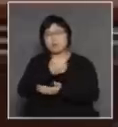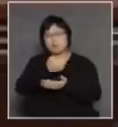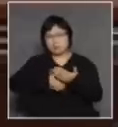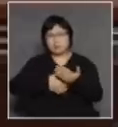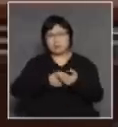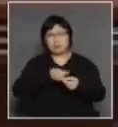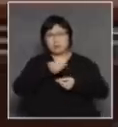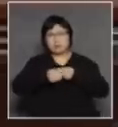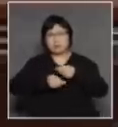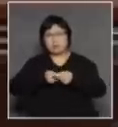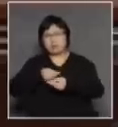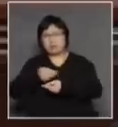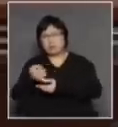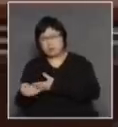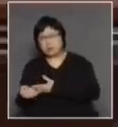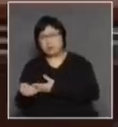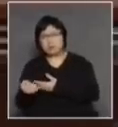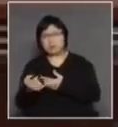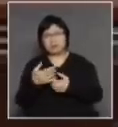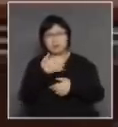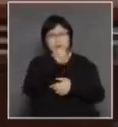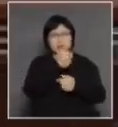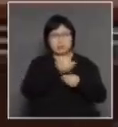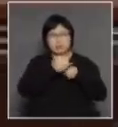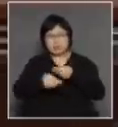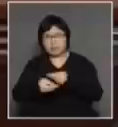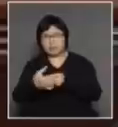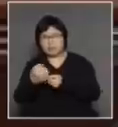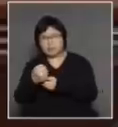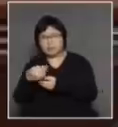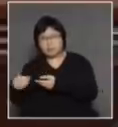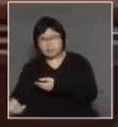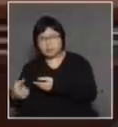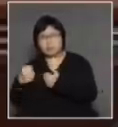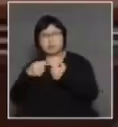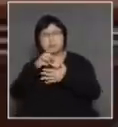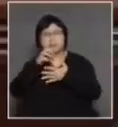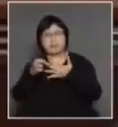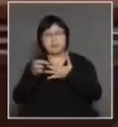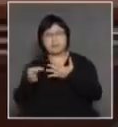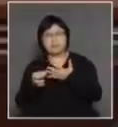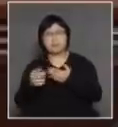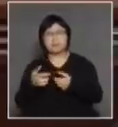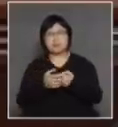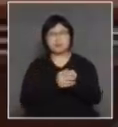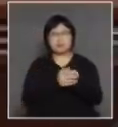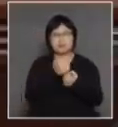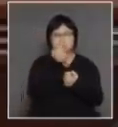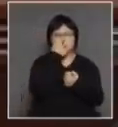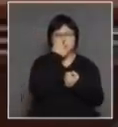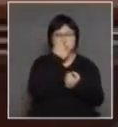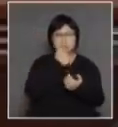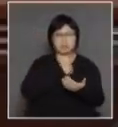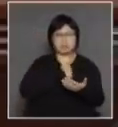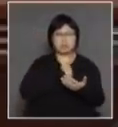代不如一代，一師不如一師，來到這個梁振英先生呢，